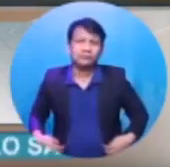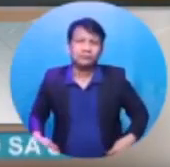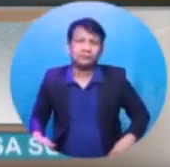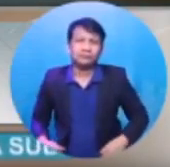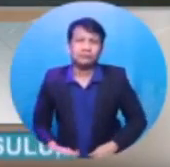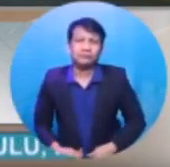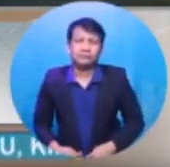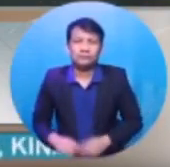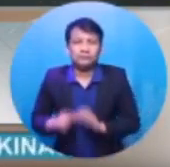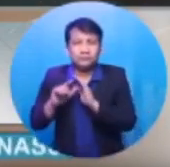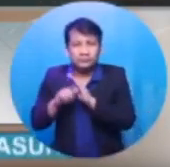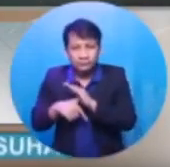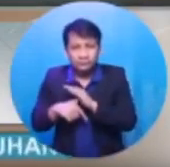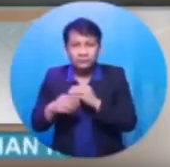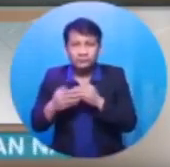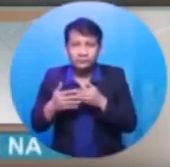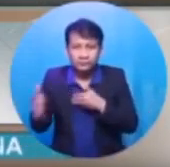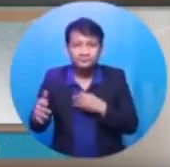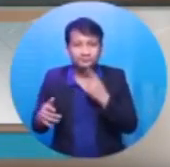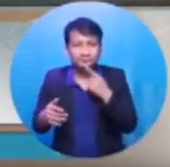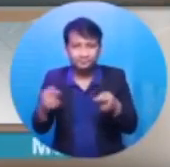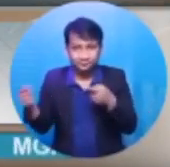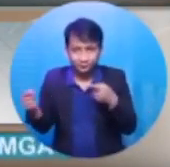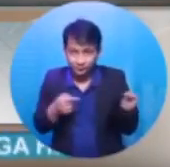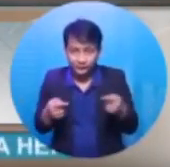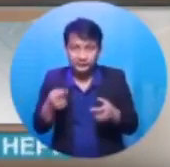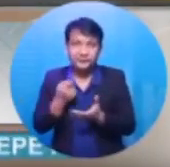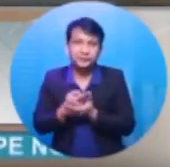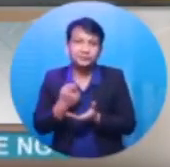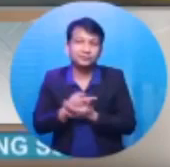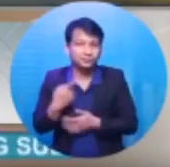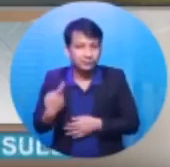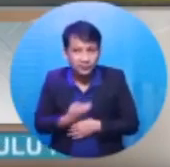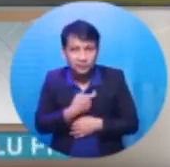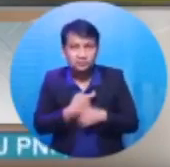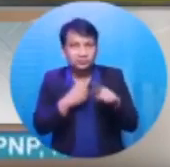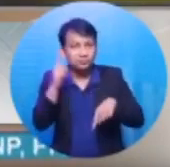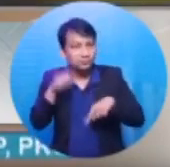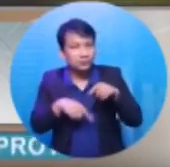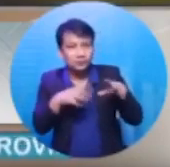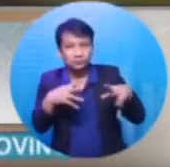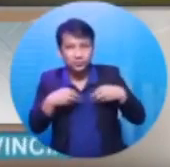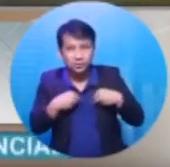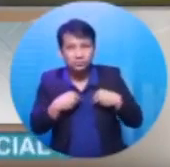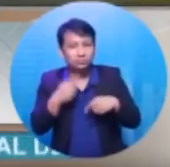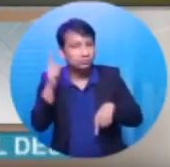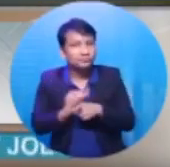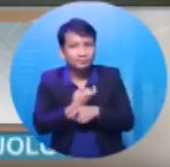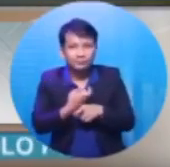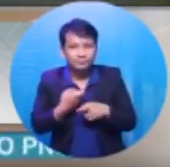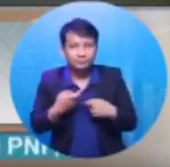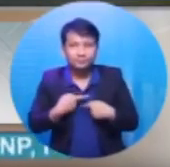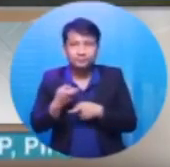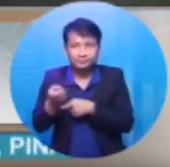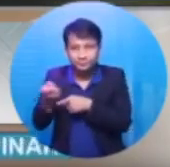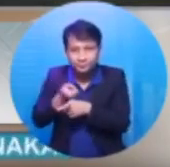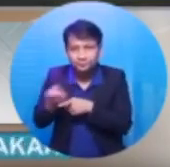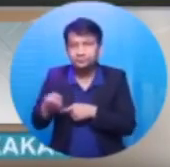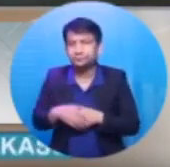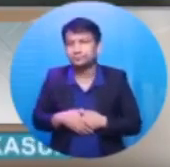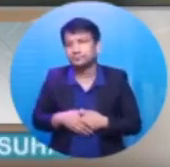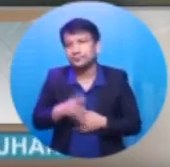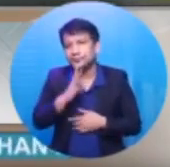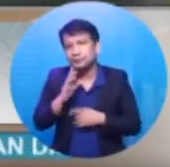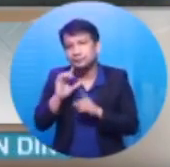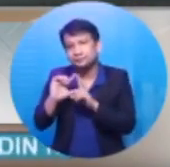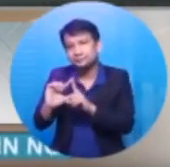Okay. And then, meron mga sa tuksuan, may mga nasaktan, hindi niya matake yung tukso, nag-react. Sa salita lang po yun,